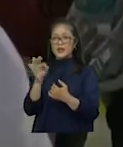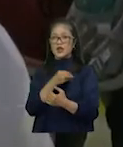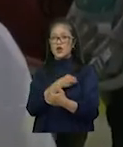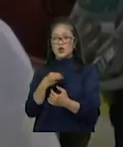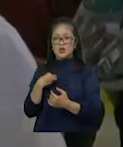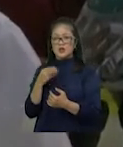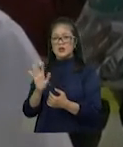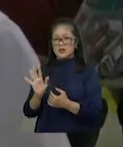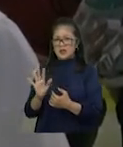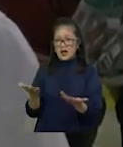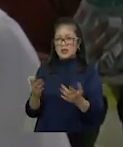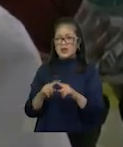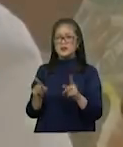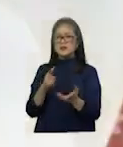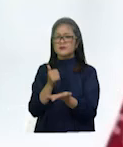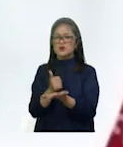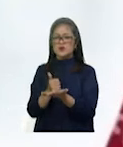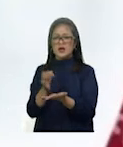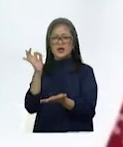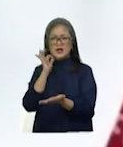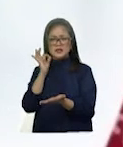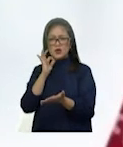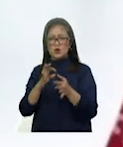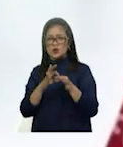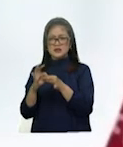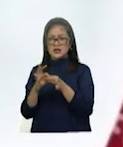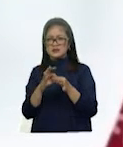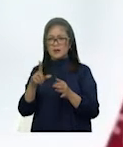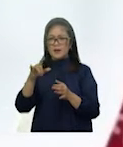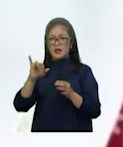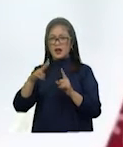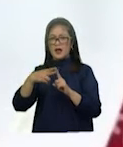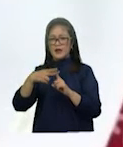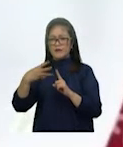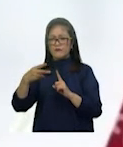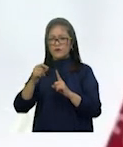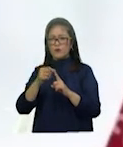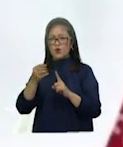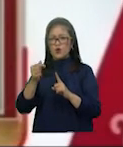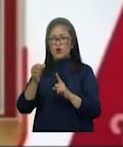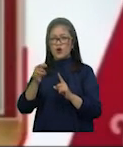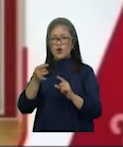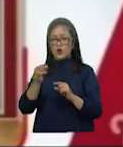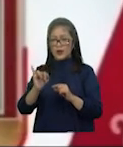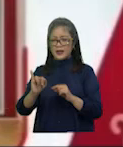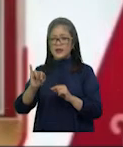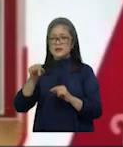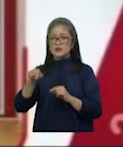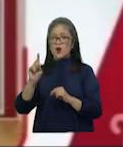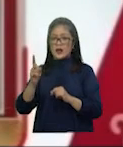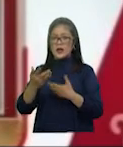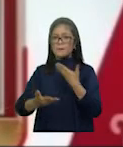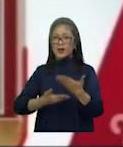beresiko. Lifebuoy melalui kampanye perlindungan keluarga sehat pada platform aplikasi Halodoc tersedia layanan konsultasi dokter